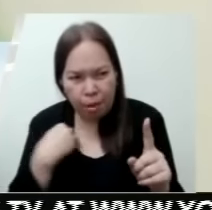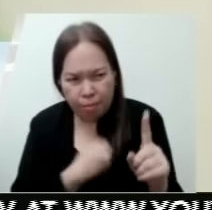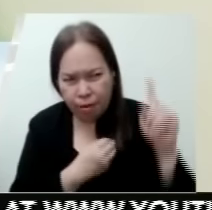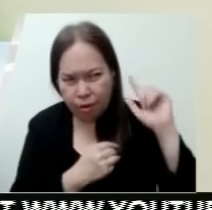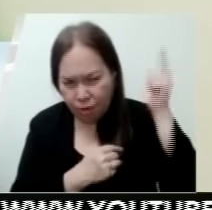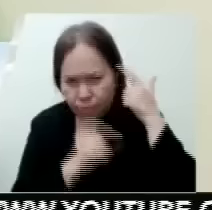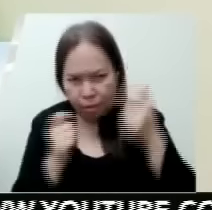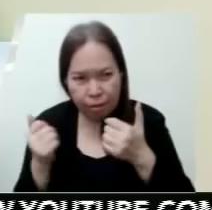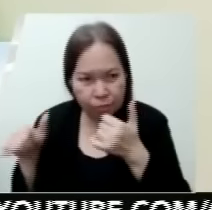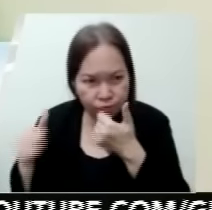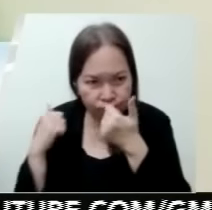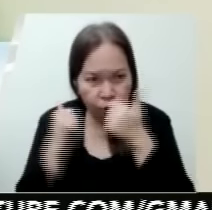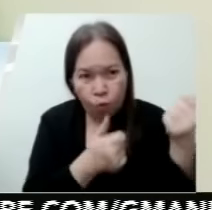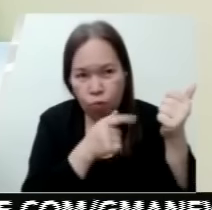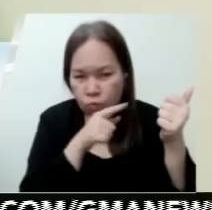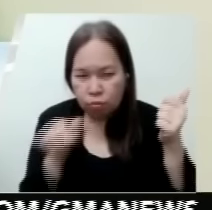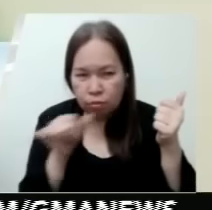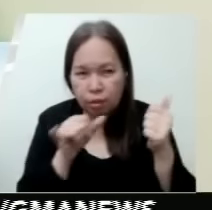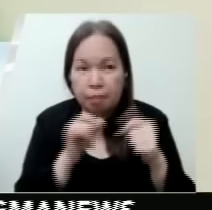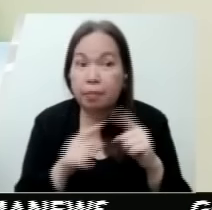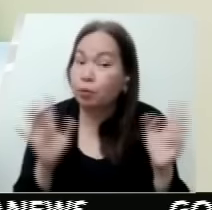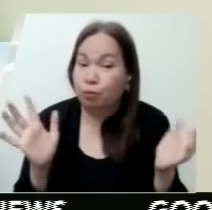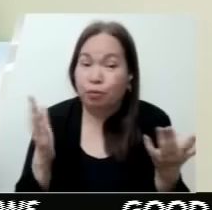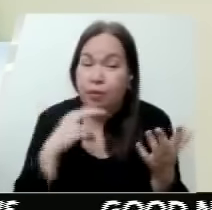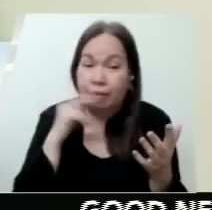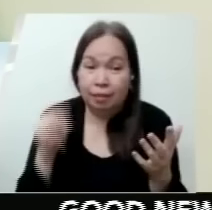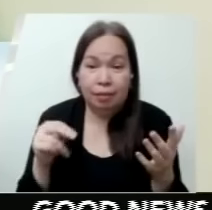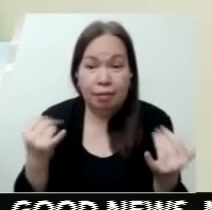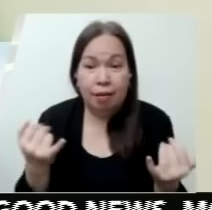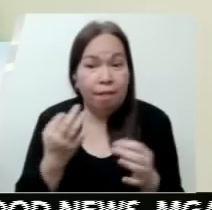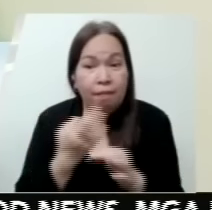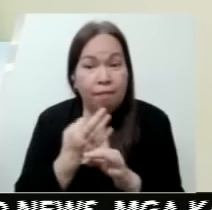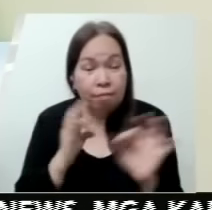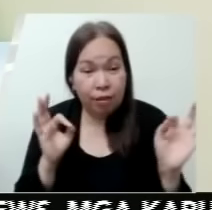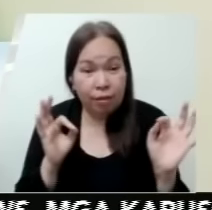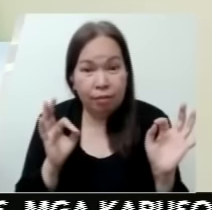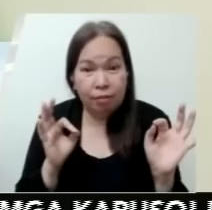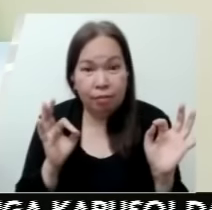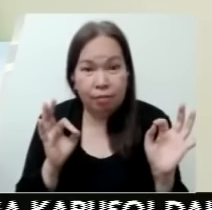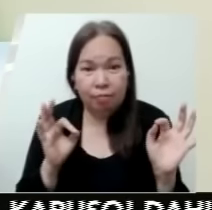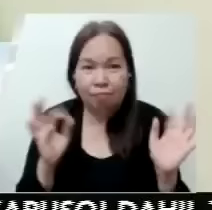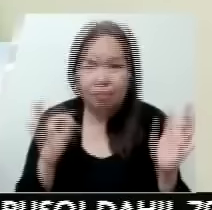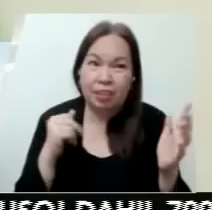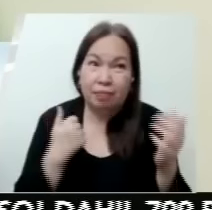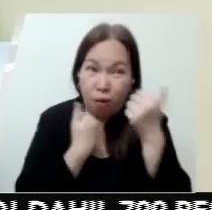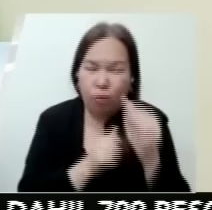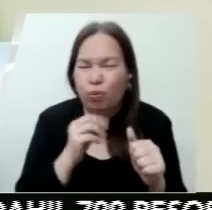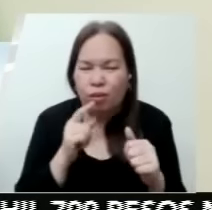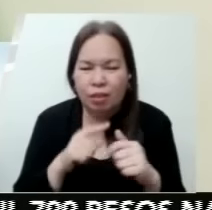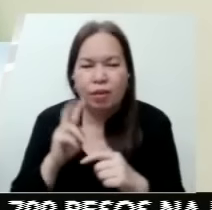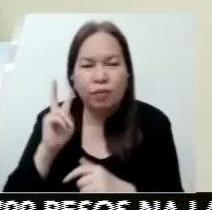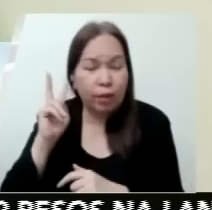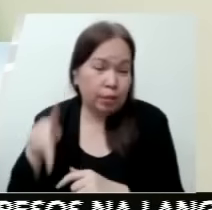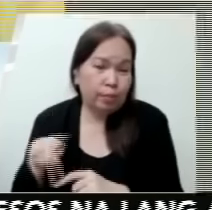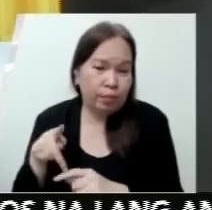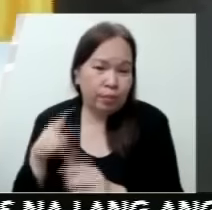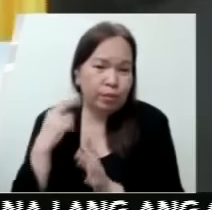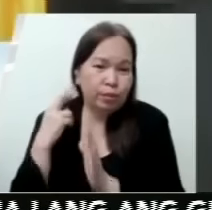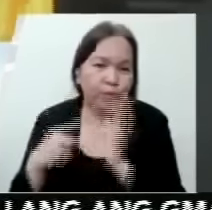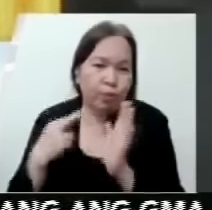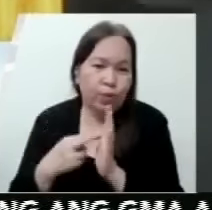kanyang mandato na lamang ay maging vice president, which in our constitution is simply constitutional